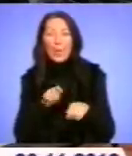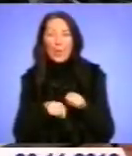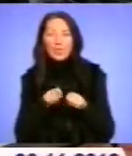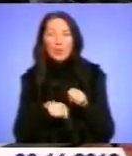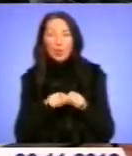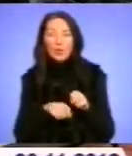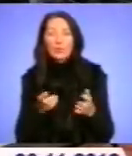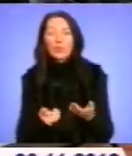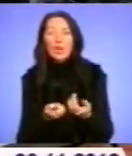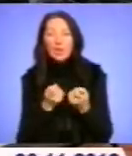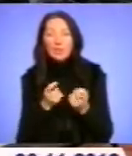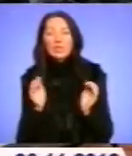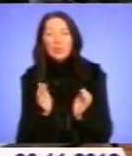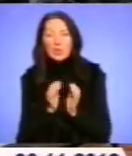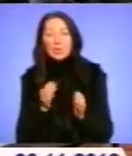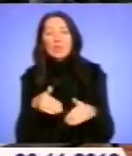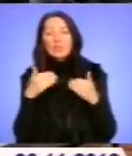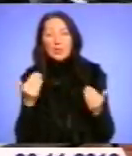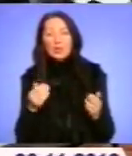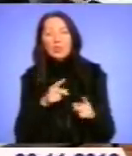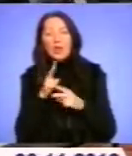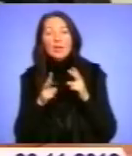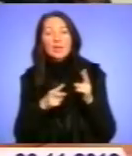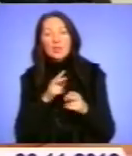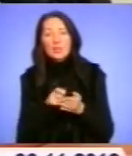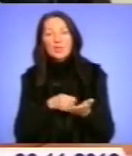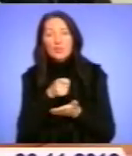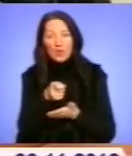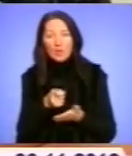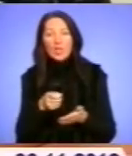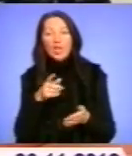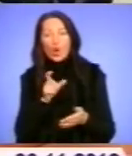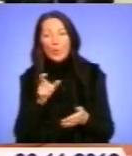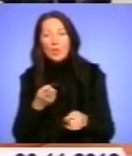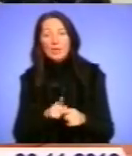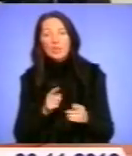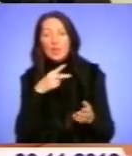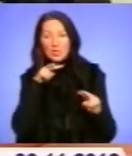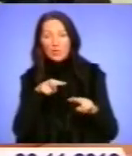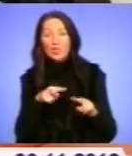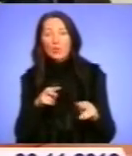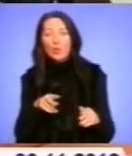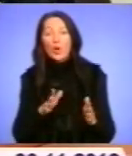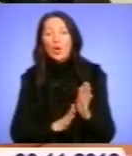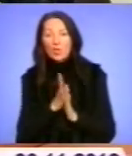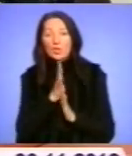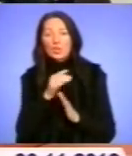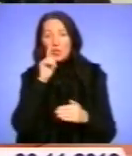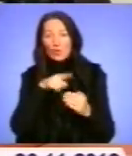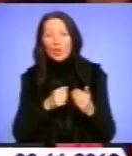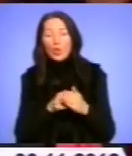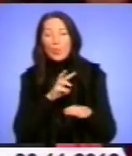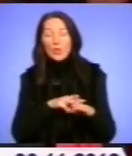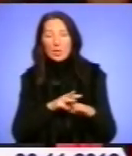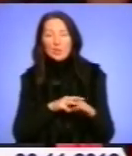року зменшилася, але побільшало звернень громадян. Це свідчить про ріст довіри до міліції, наголосив Віктор Сак. Правоохоронці не допустили